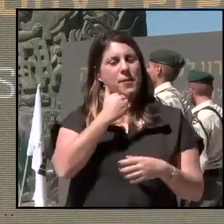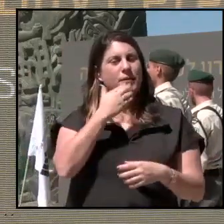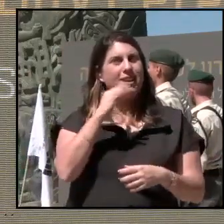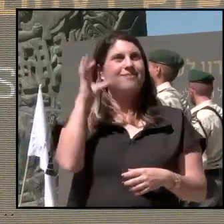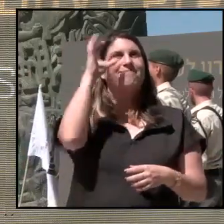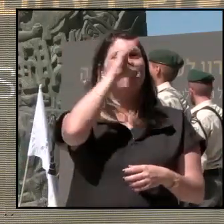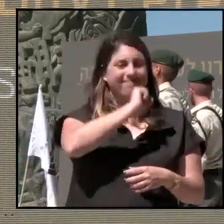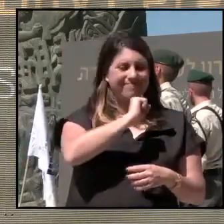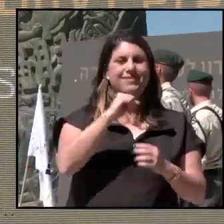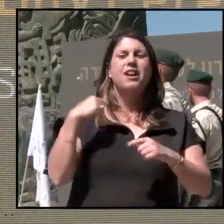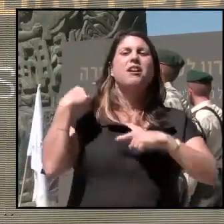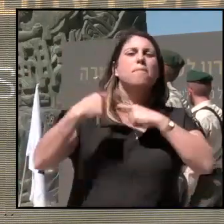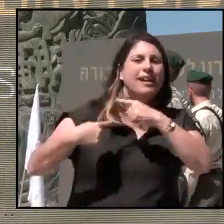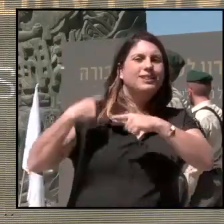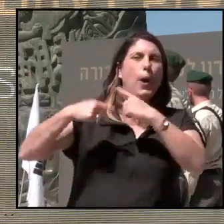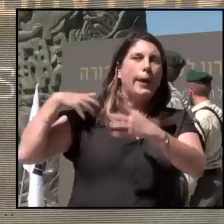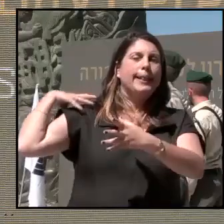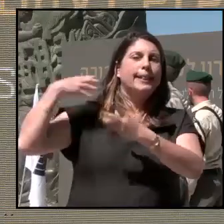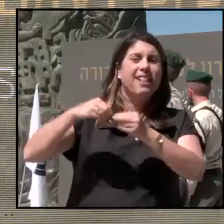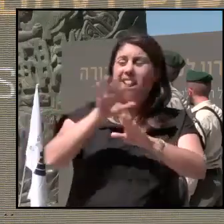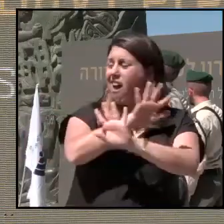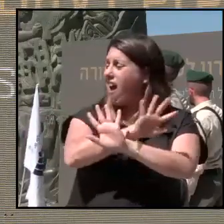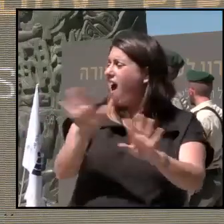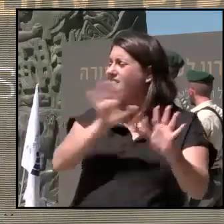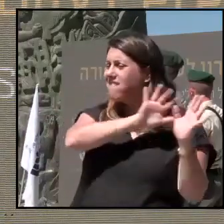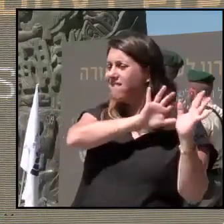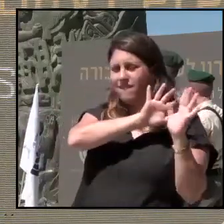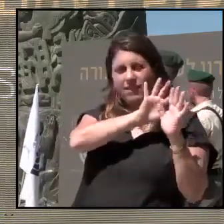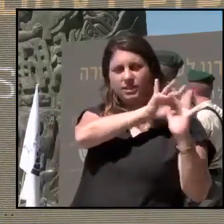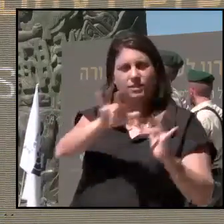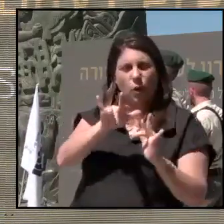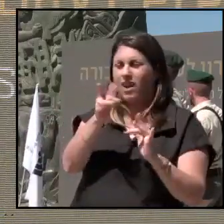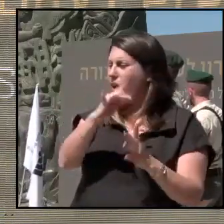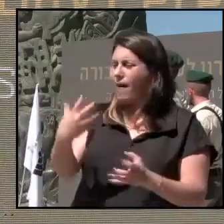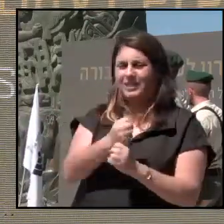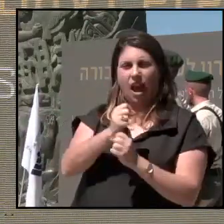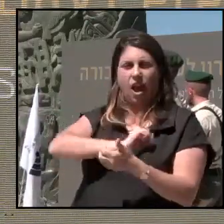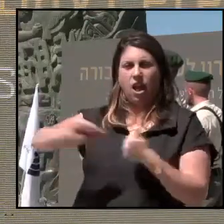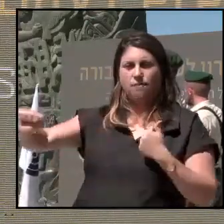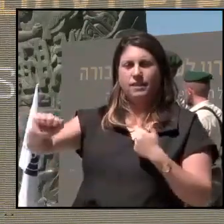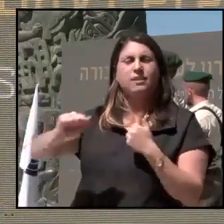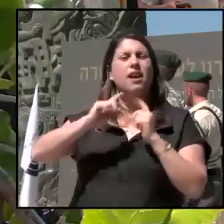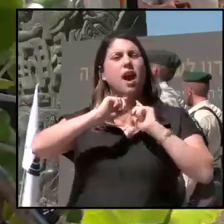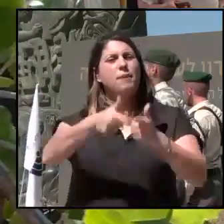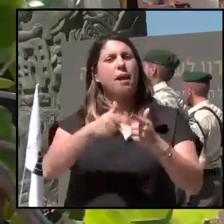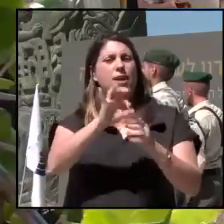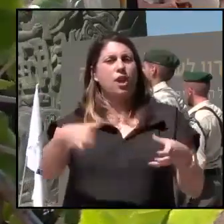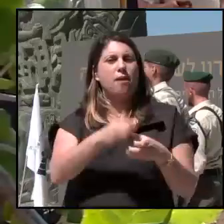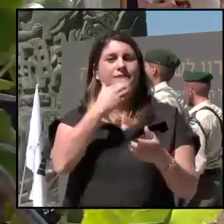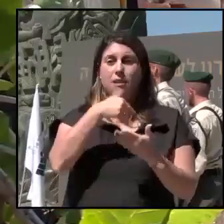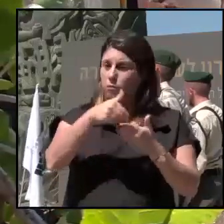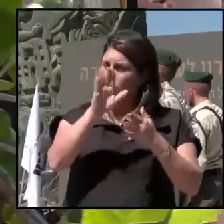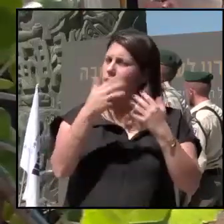את המסורת בת אלפי השנים שאף צורר מעולם לא הצליח לקטוע. המלחמה הקיומית של עם ישראל במולדתו ממשיכה גם